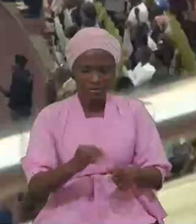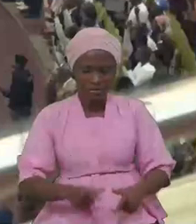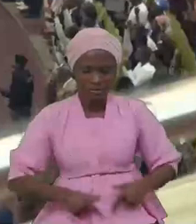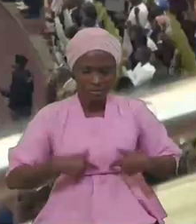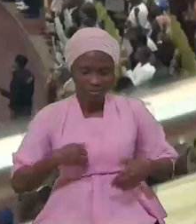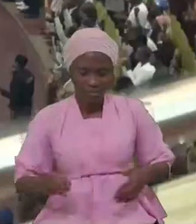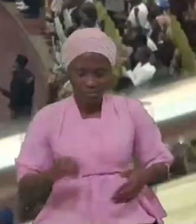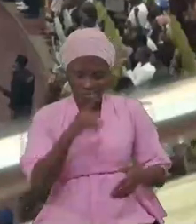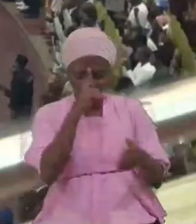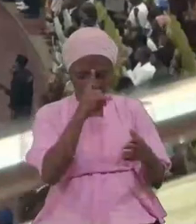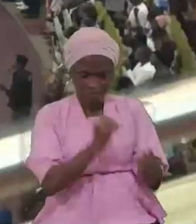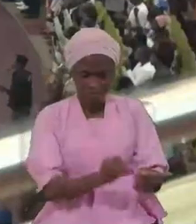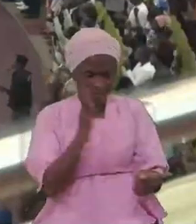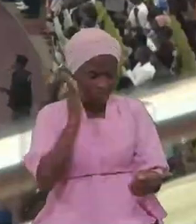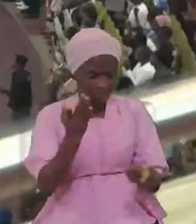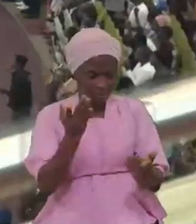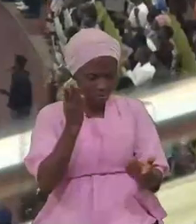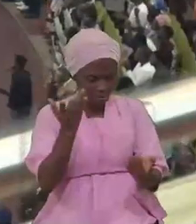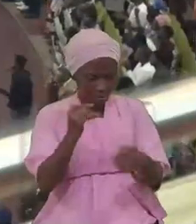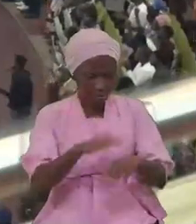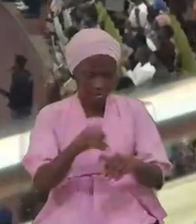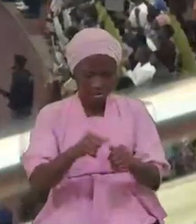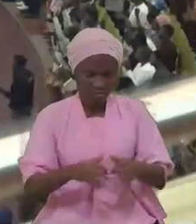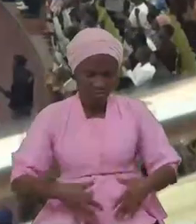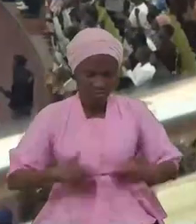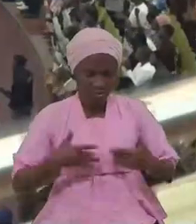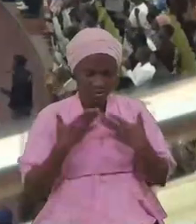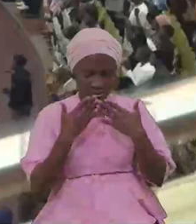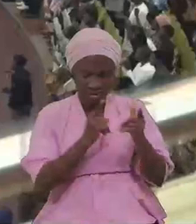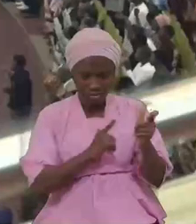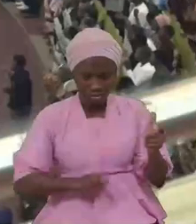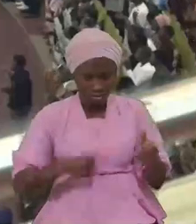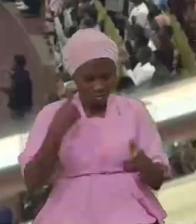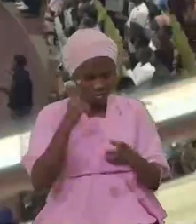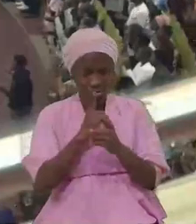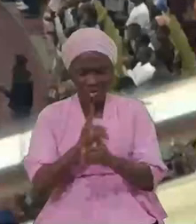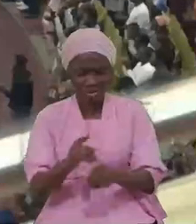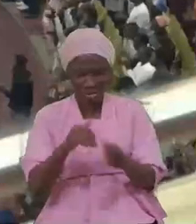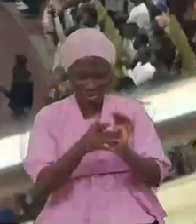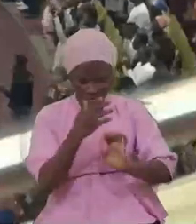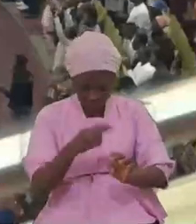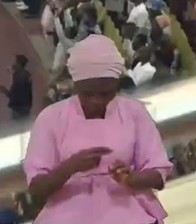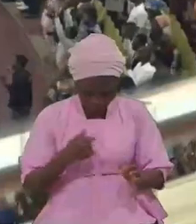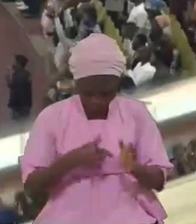Seigneur pour l'exaucement. Au nom de Jésus, nous prions.